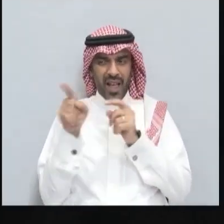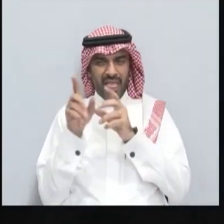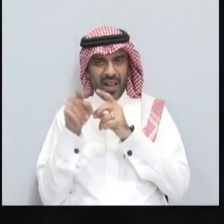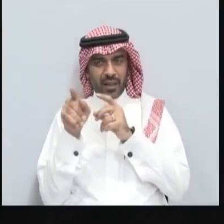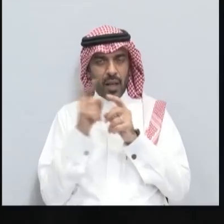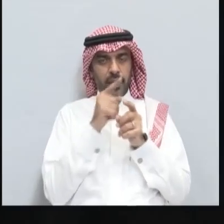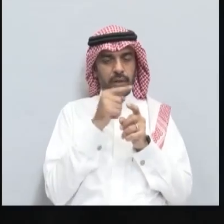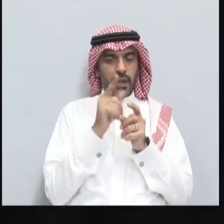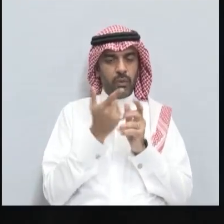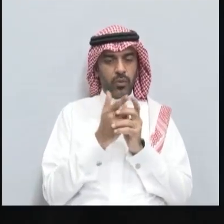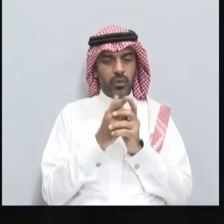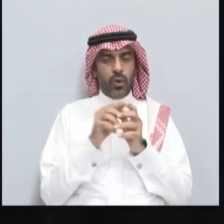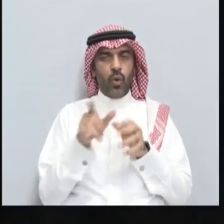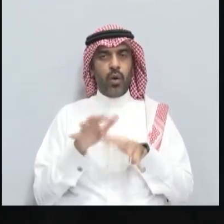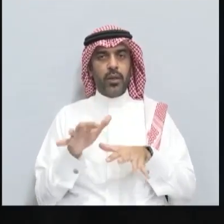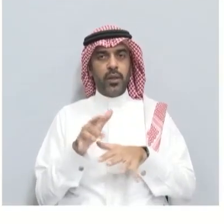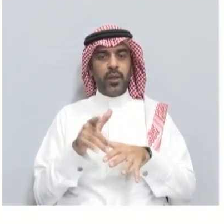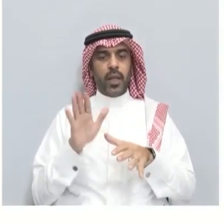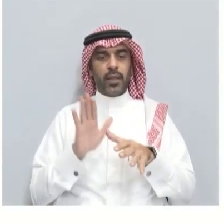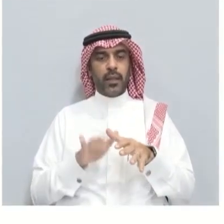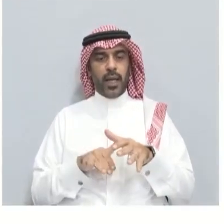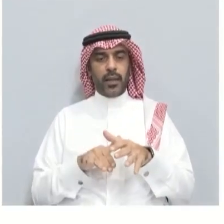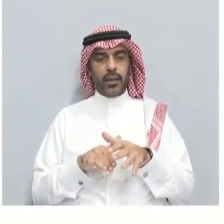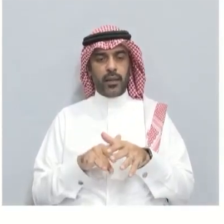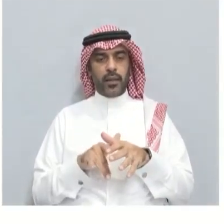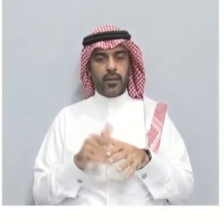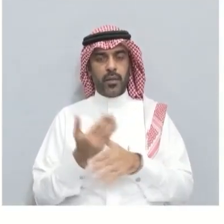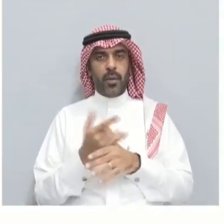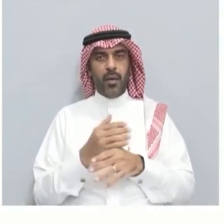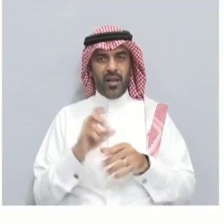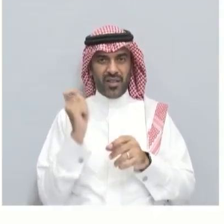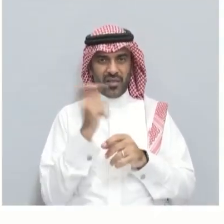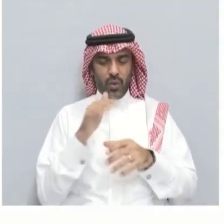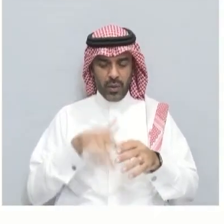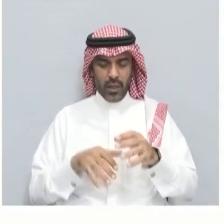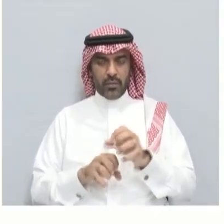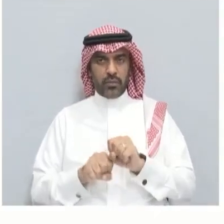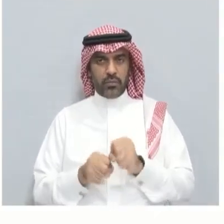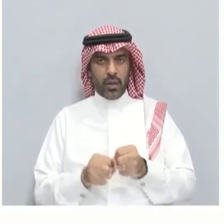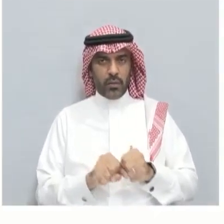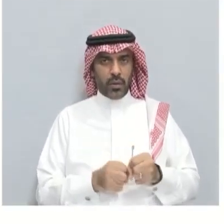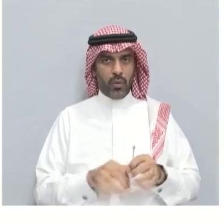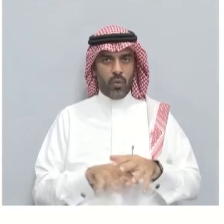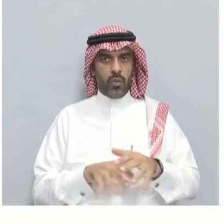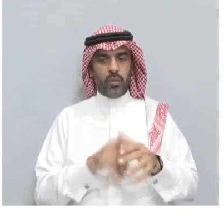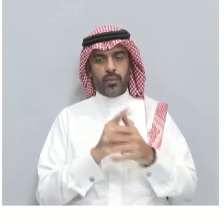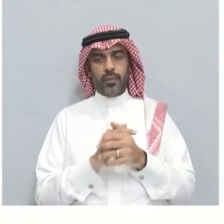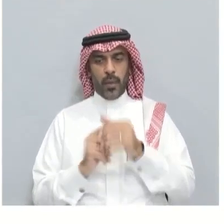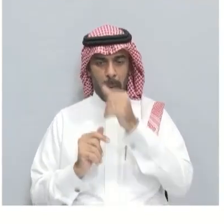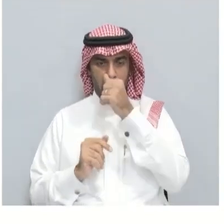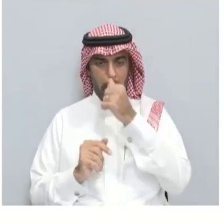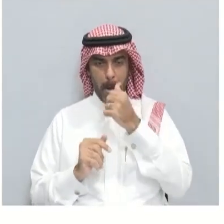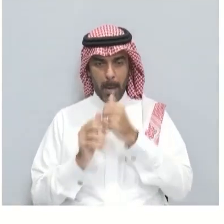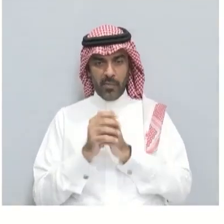الزلزاليه الى ان تصل الى ماذا الى السطح احيانا بعض بعض الطلاب يعتقدون ان التسونامي هو اعصار